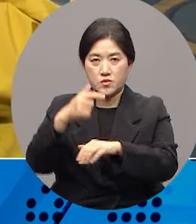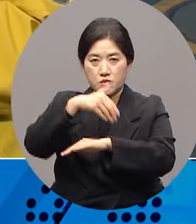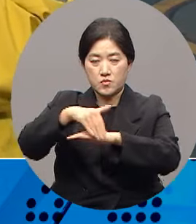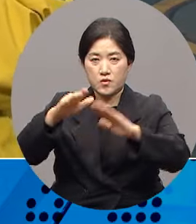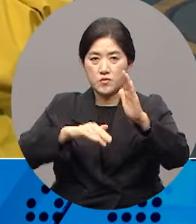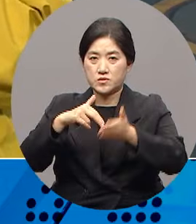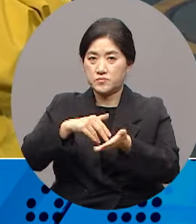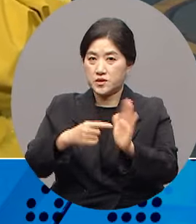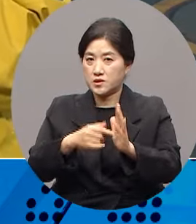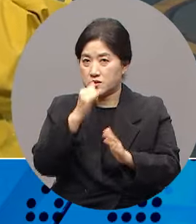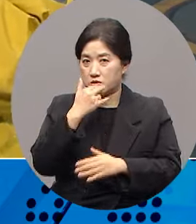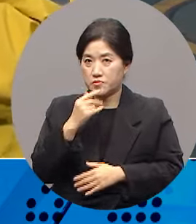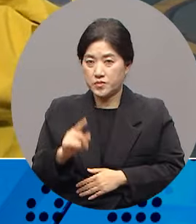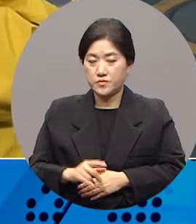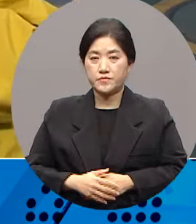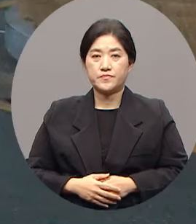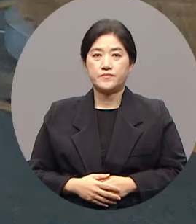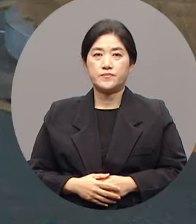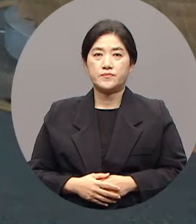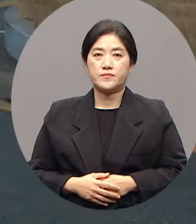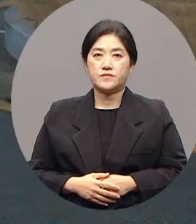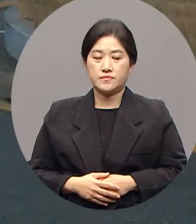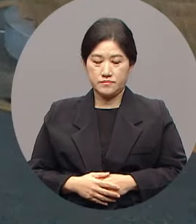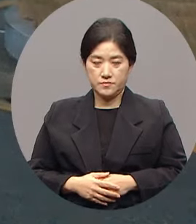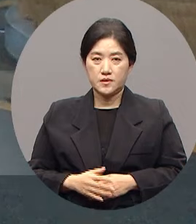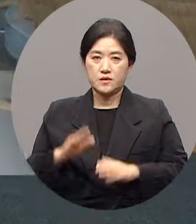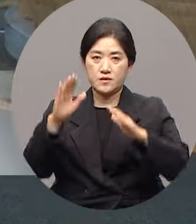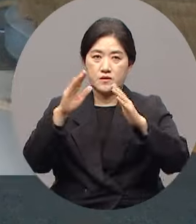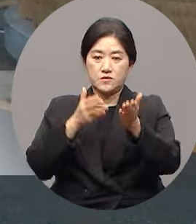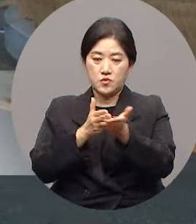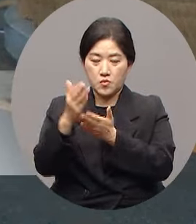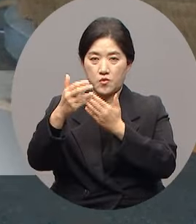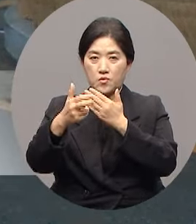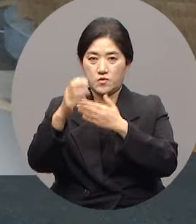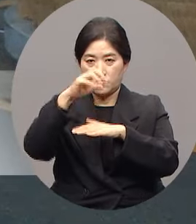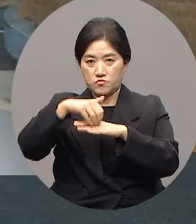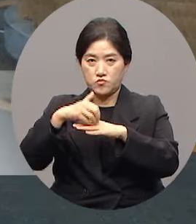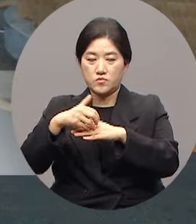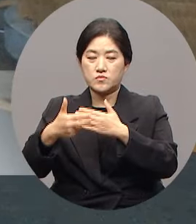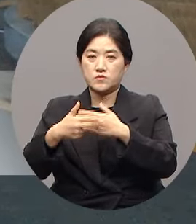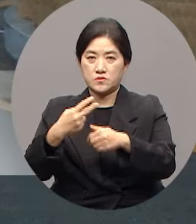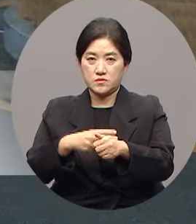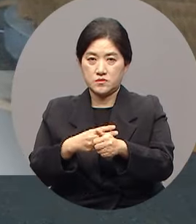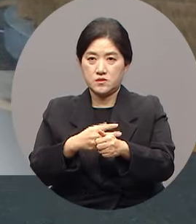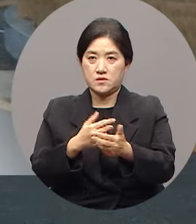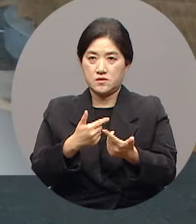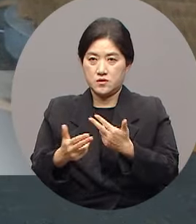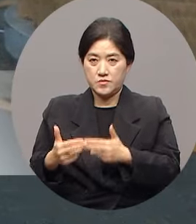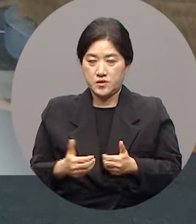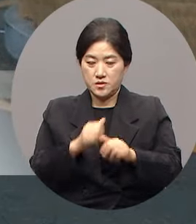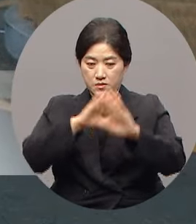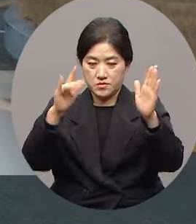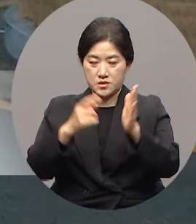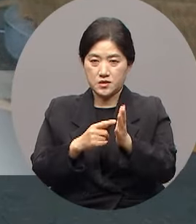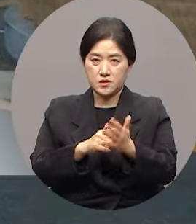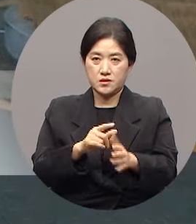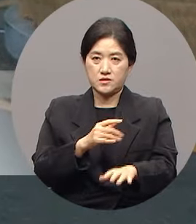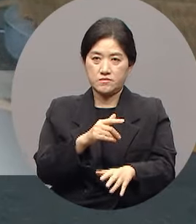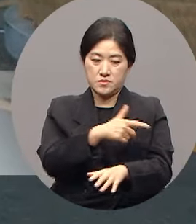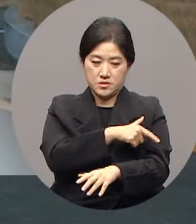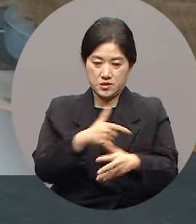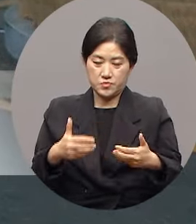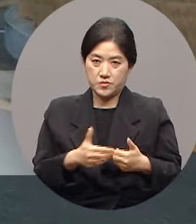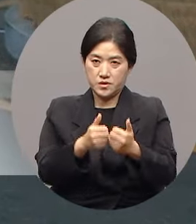입장 나왔을까요? 네, 전공의 협의회는 오늘 낮부터 긴급 임시 대의원 총회를 열고 비상